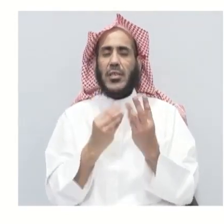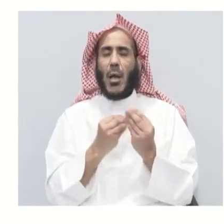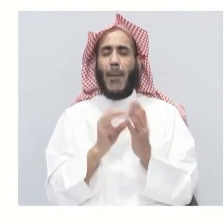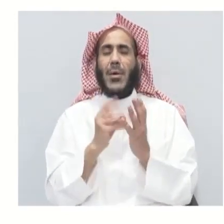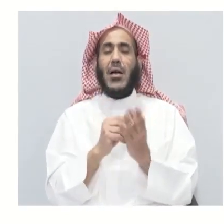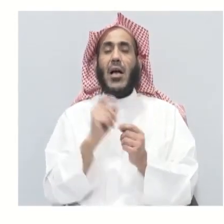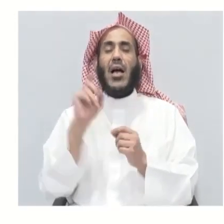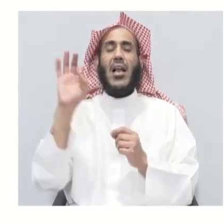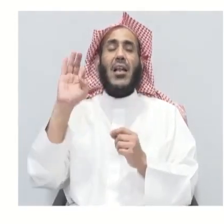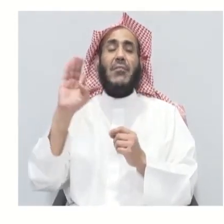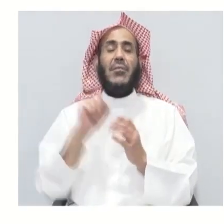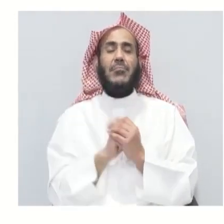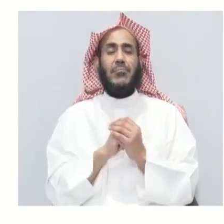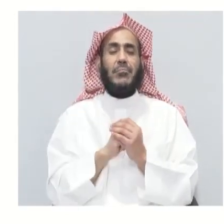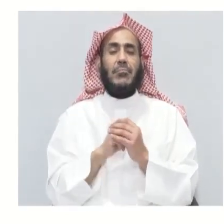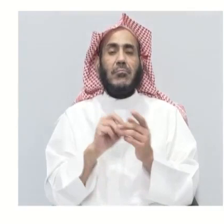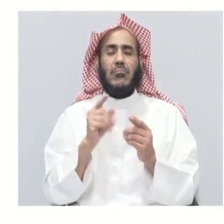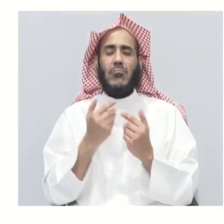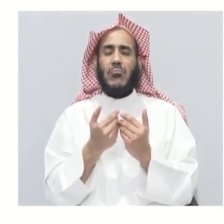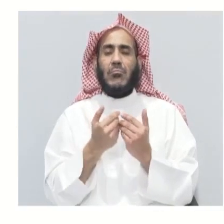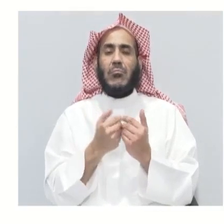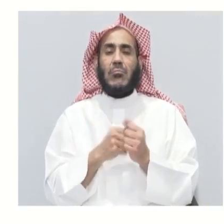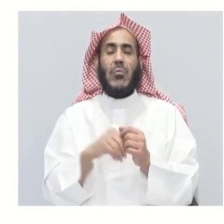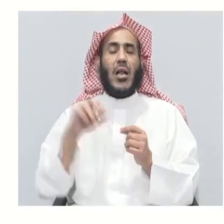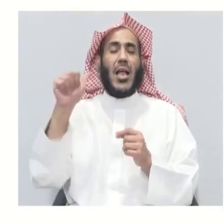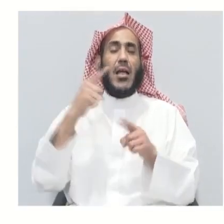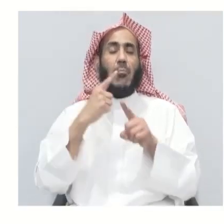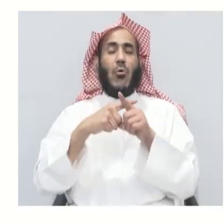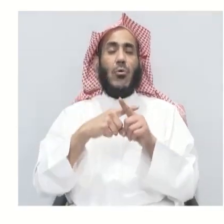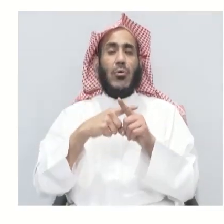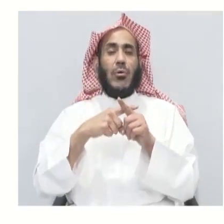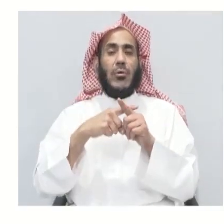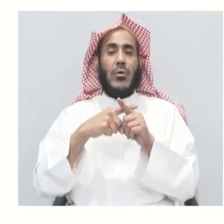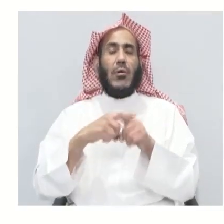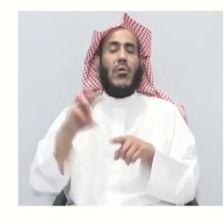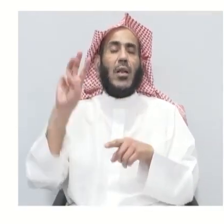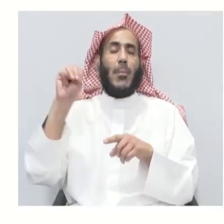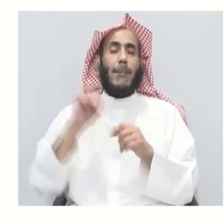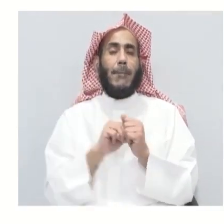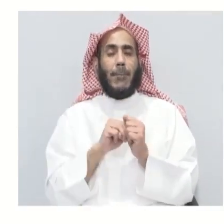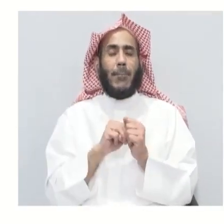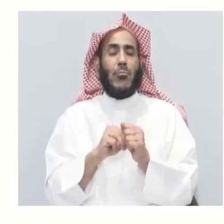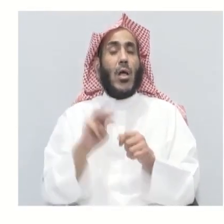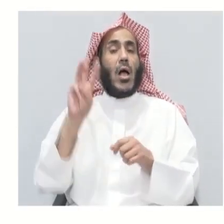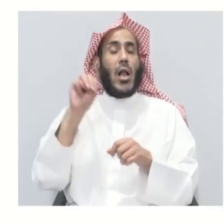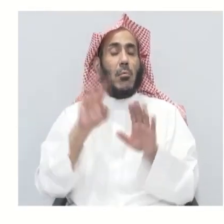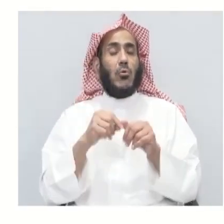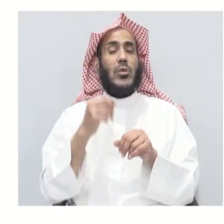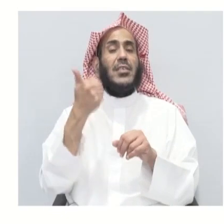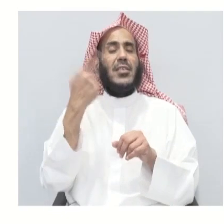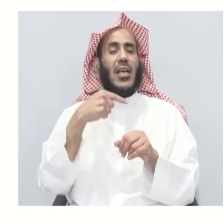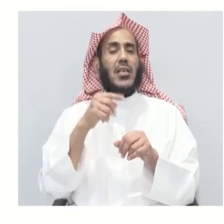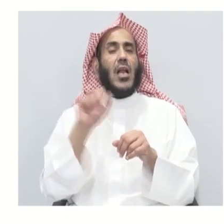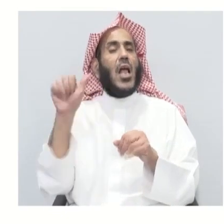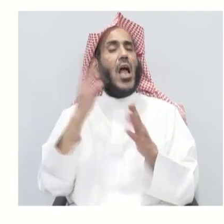خلال ماذا ممتاز من خلال الاي مضروبه في في الا ام الام موجوده 16 الاي